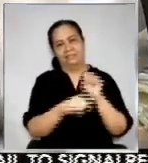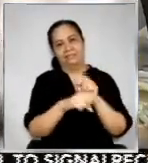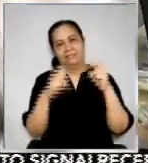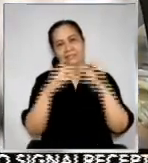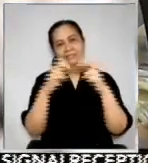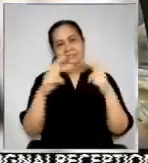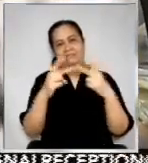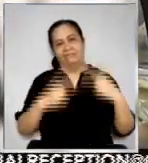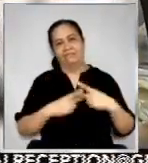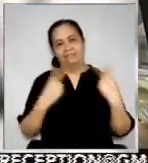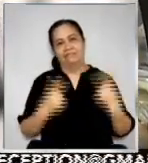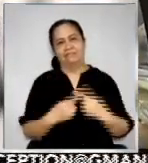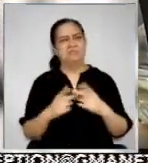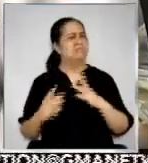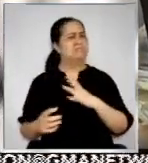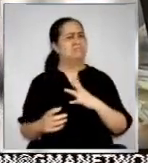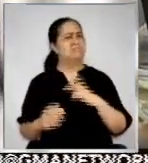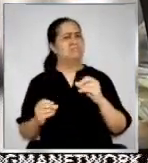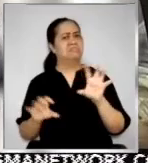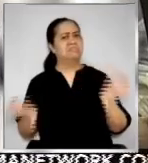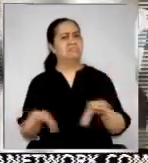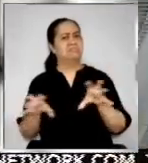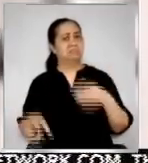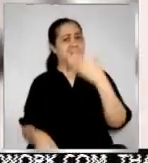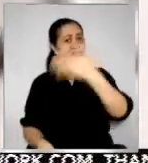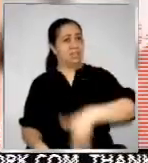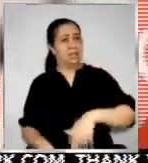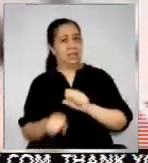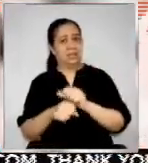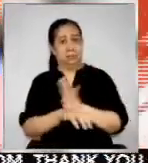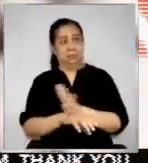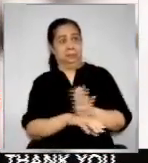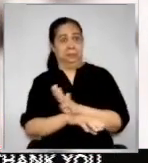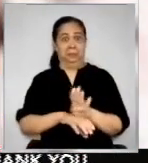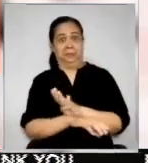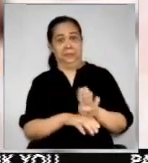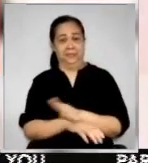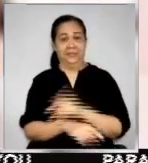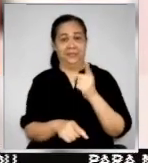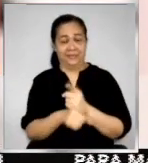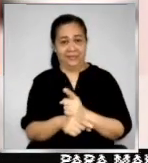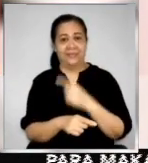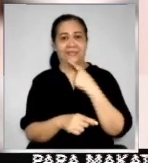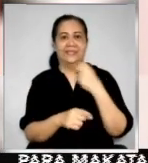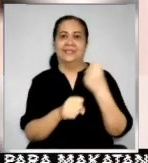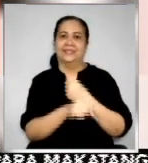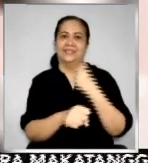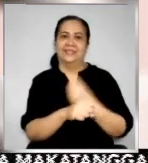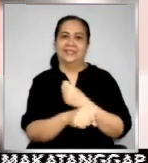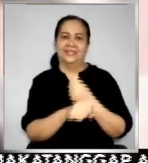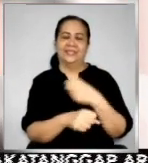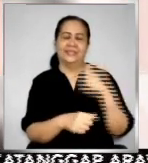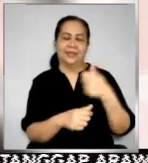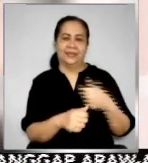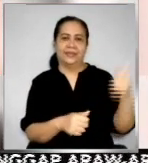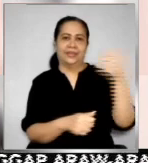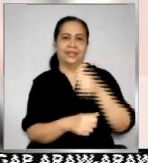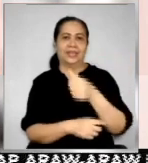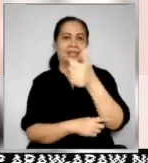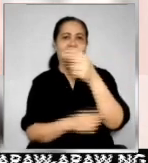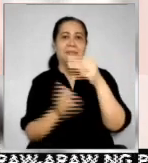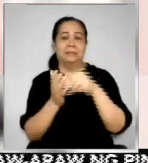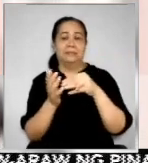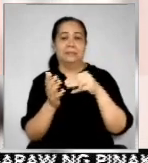Okay lang kahit may pasok, di ba yung mga single nagpapaka-busy? Sa datos ng Philippine Statistics Authority, mahigit 10 milyong employed person